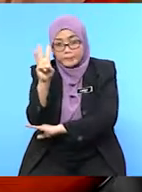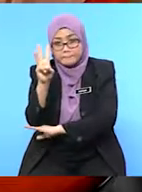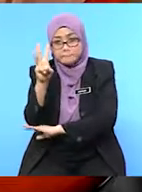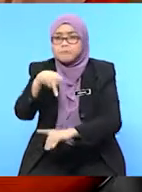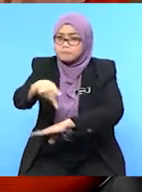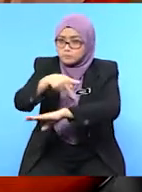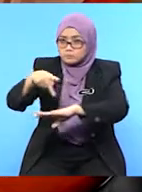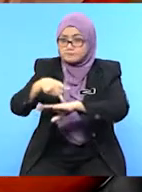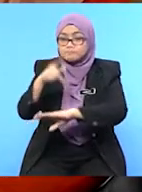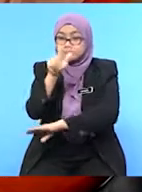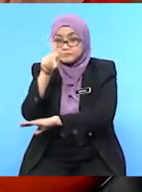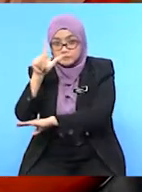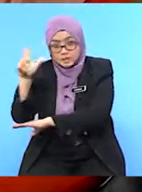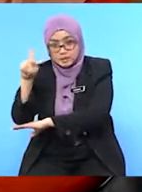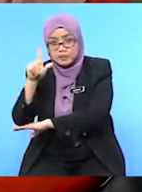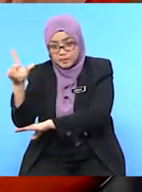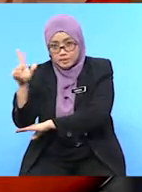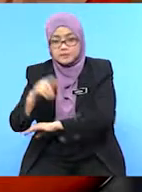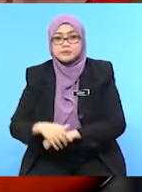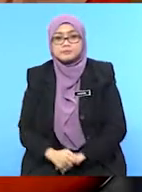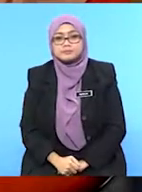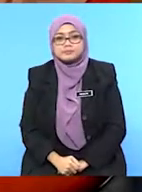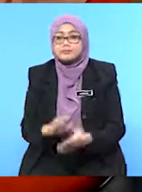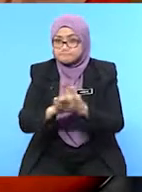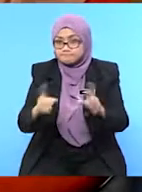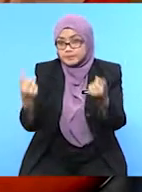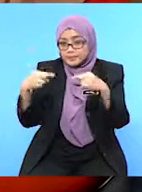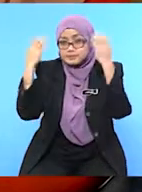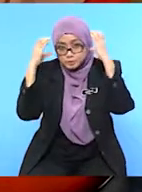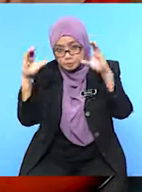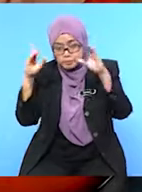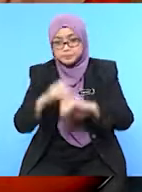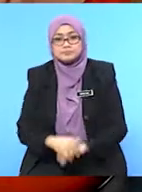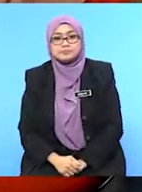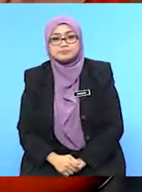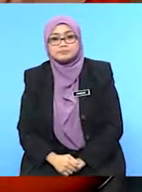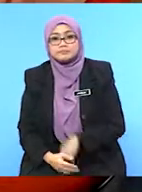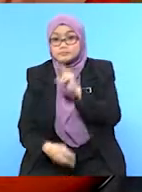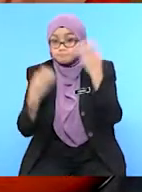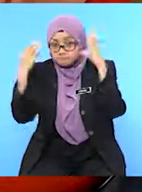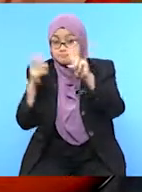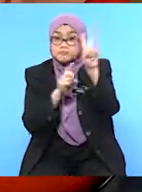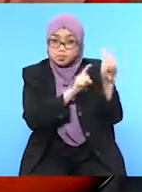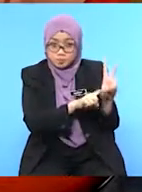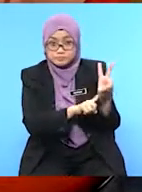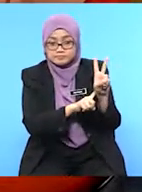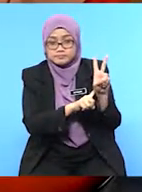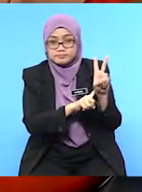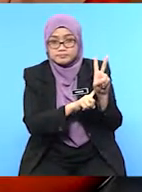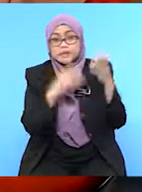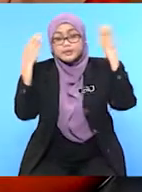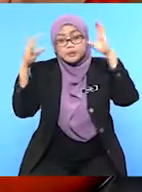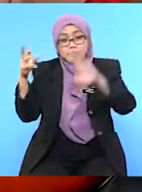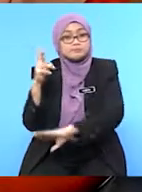Sekolah Menengah kebangsaan tinggi Stafa Oppo sama datanya Goblin kasih p&a di final yang kedua ialah figures in Dublin